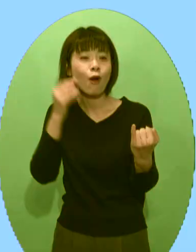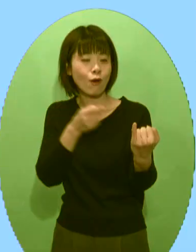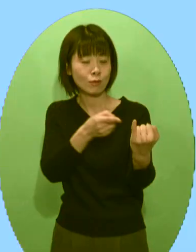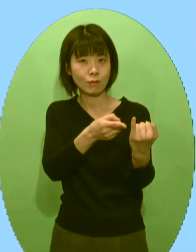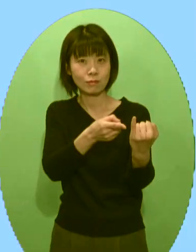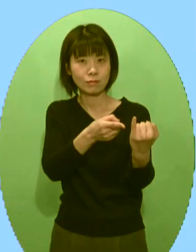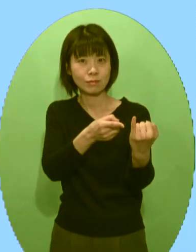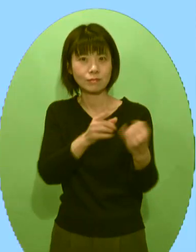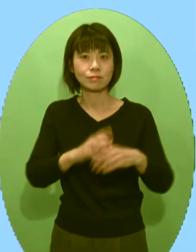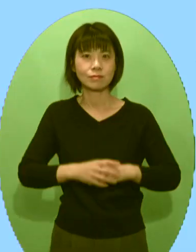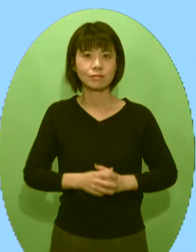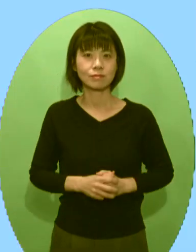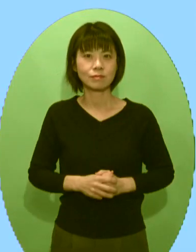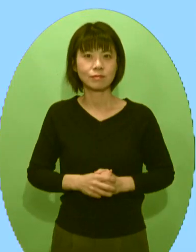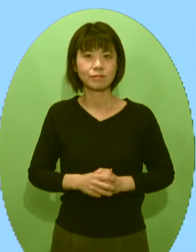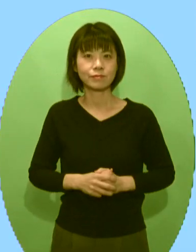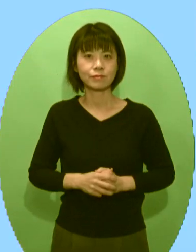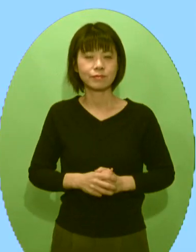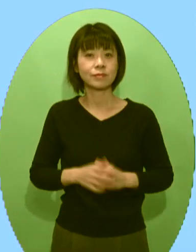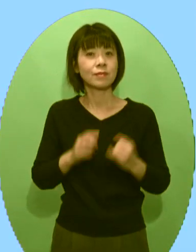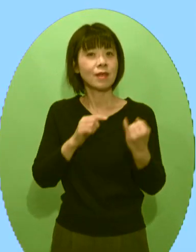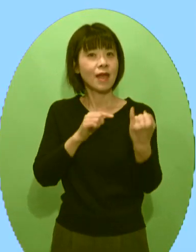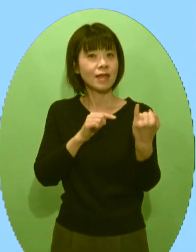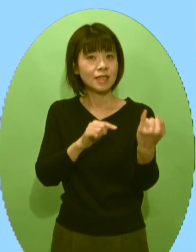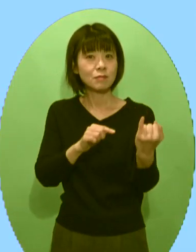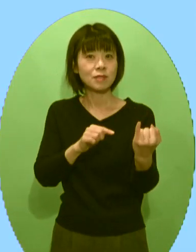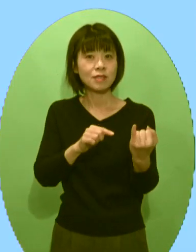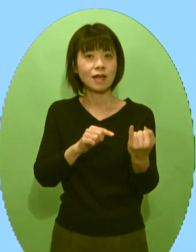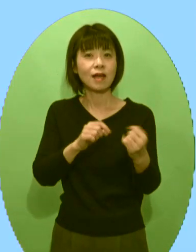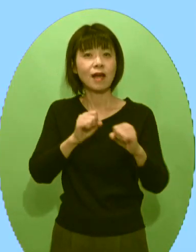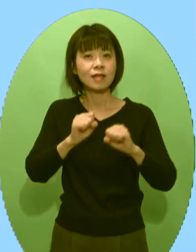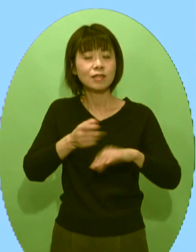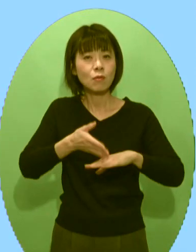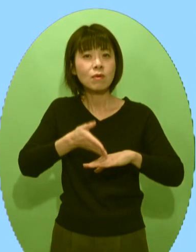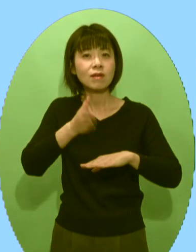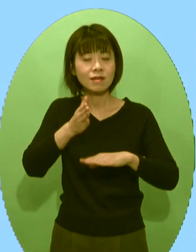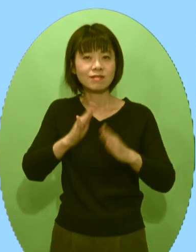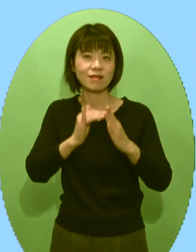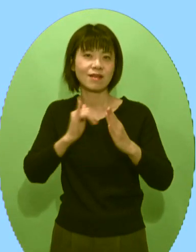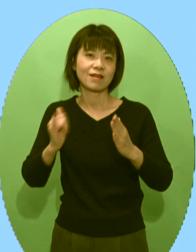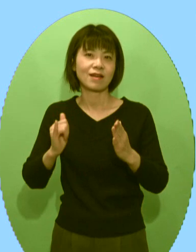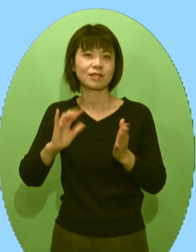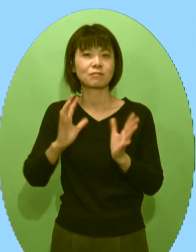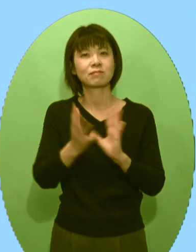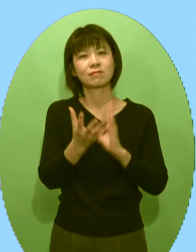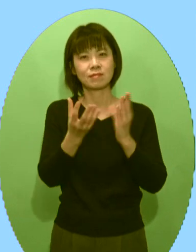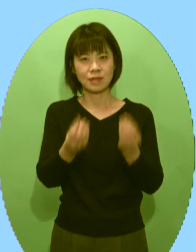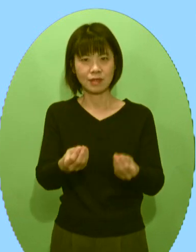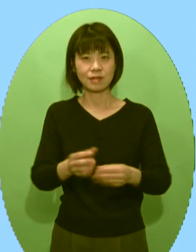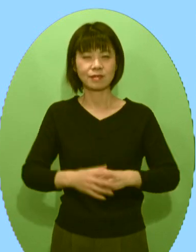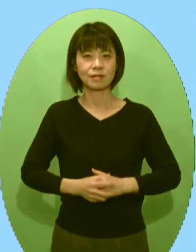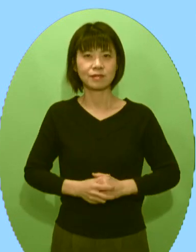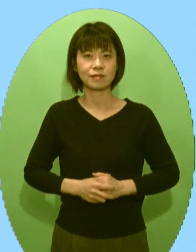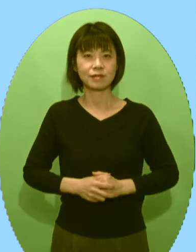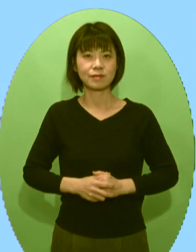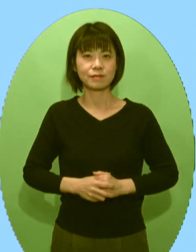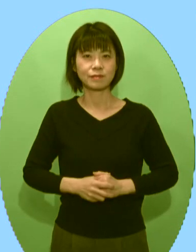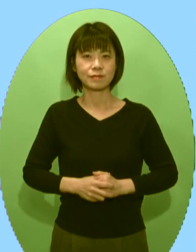の。 長女、キミさんの存在が家族を変えてくれたといいます。